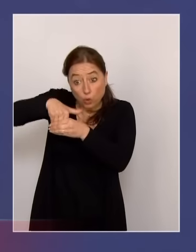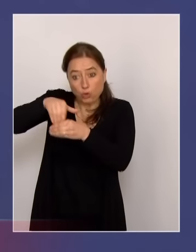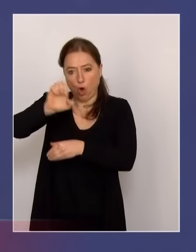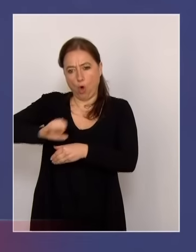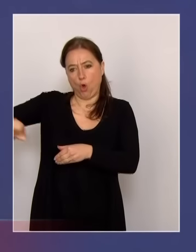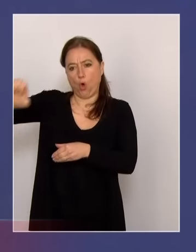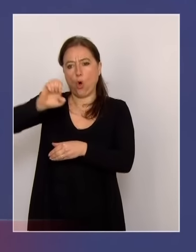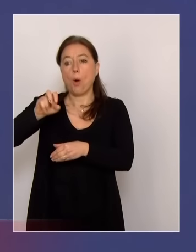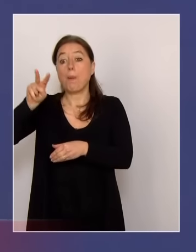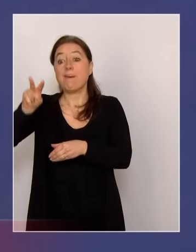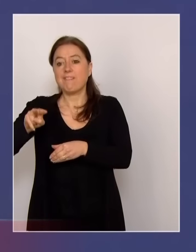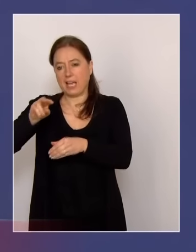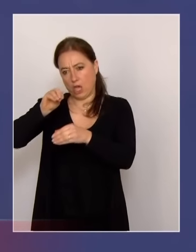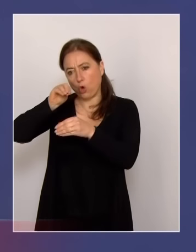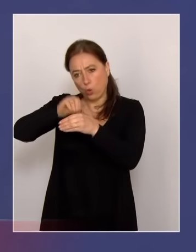frontières sont un bien commun.